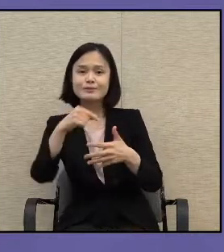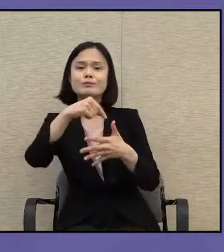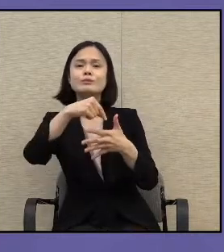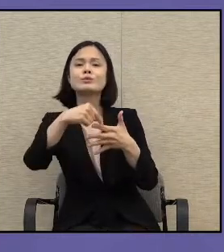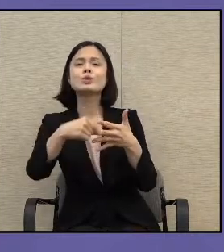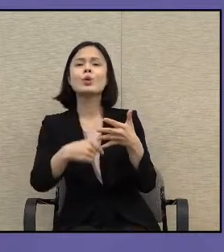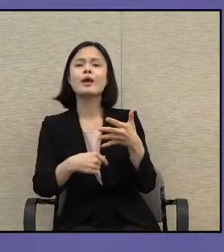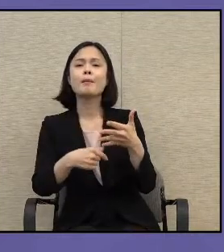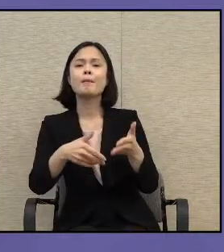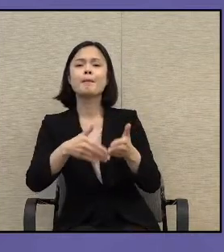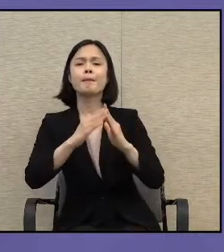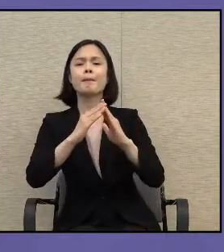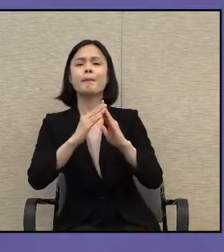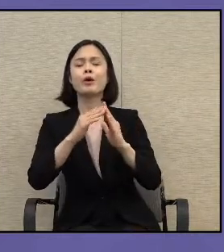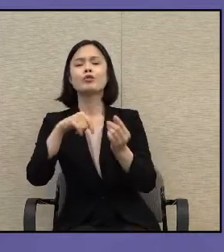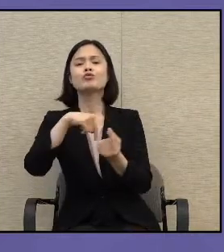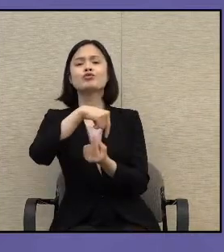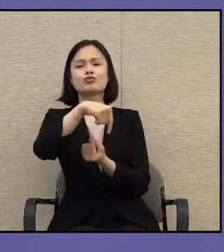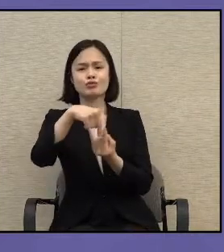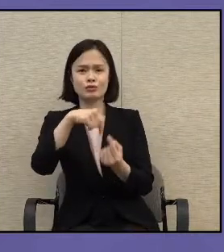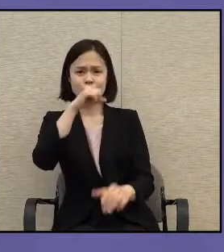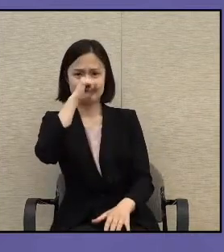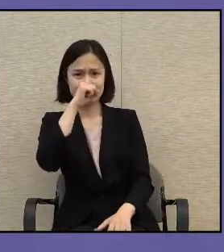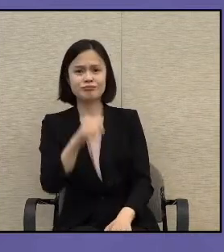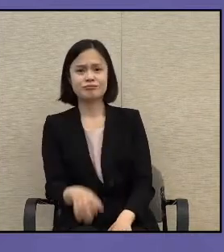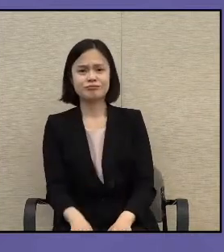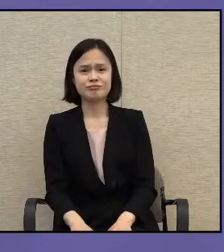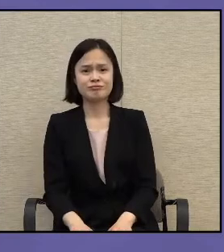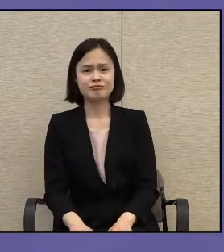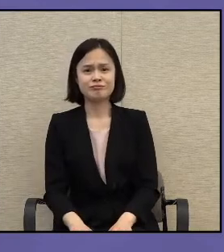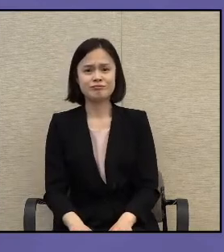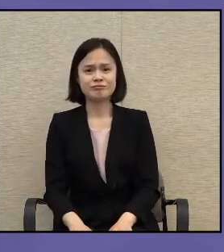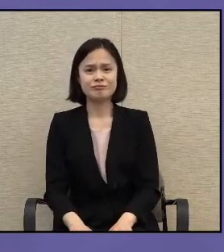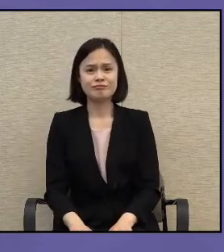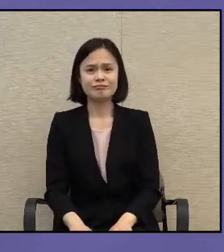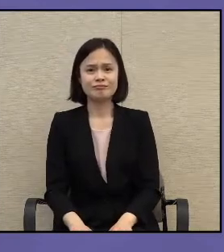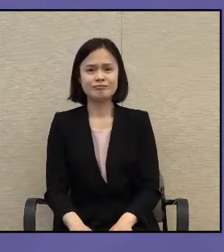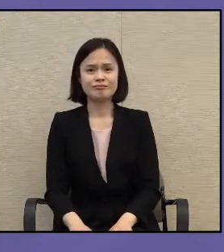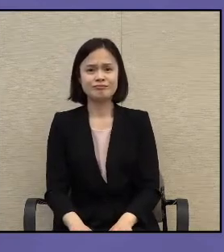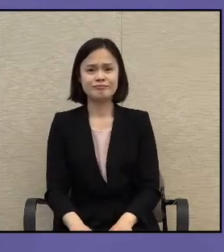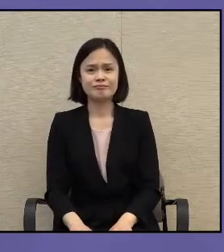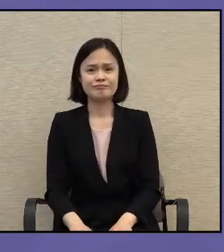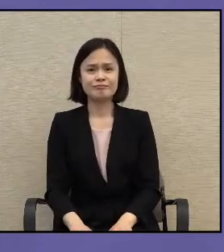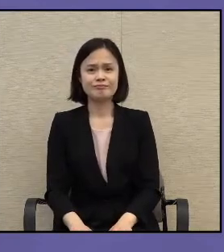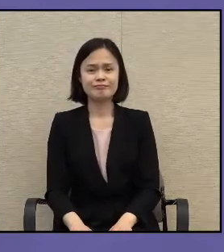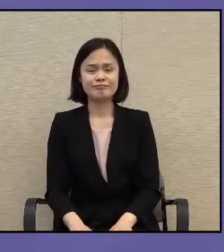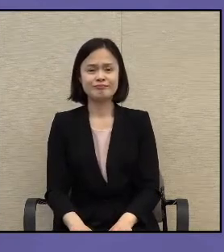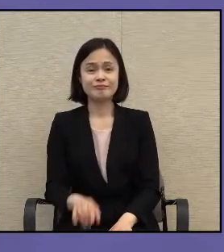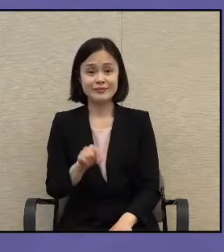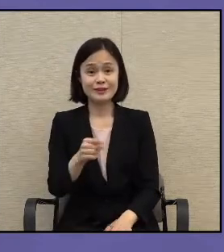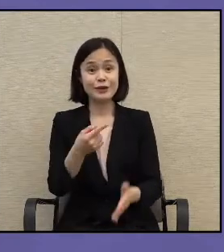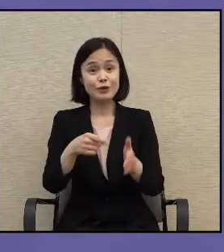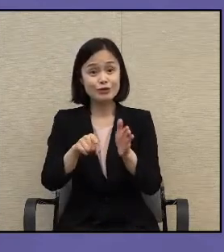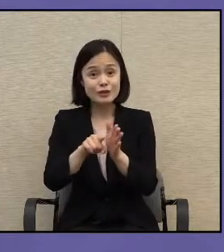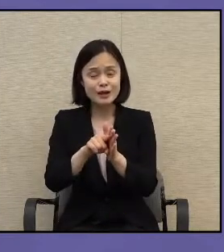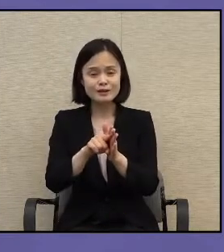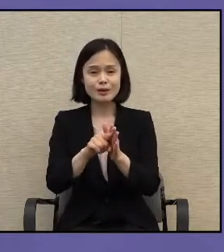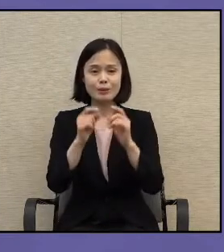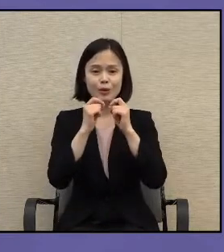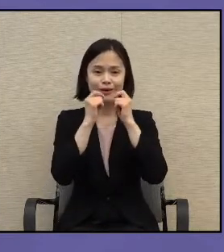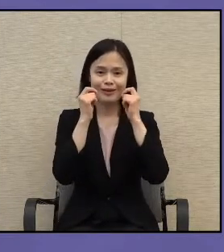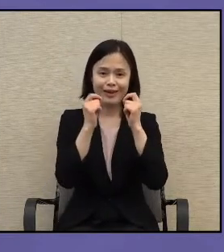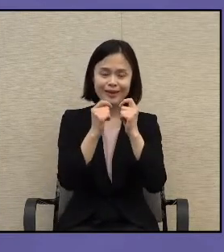굉장히 이 부채에 대한 부분들을 포함해서 많은 민간 자원들이 활동을 하고 있는 것들을 볼